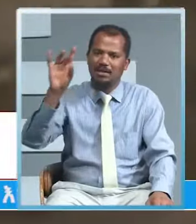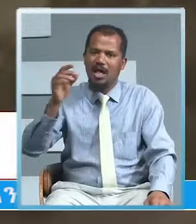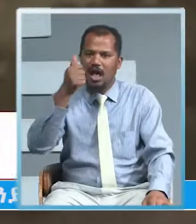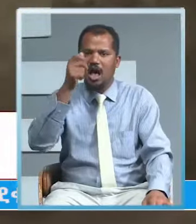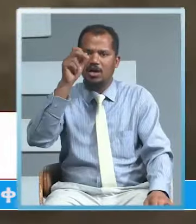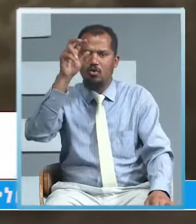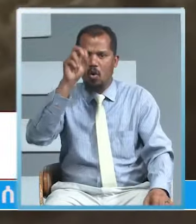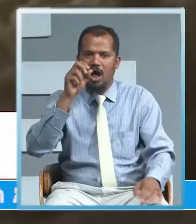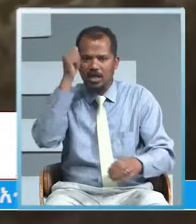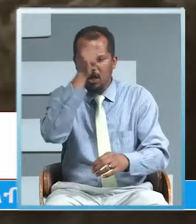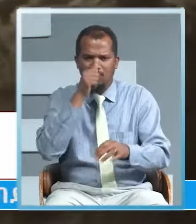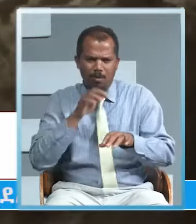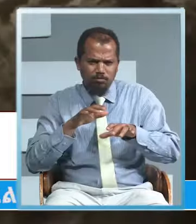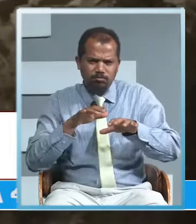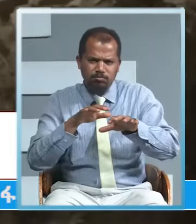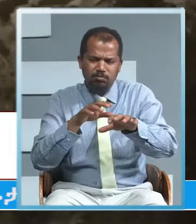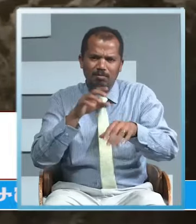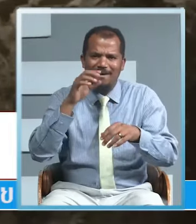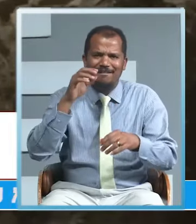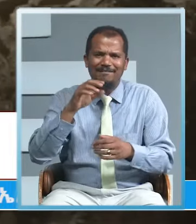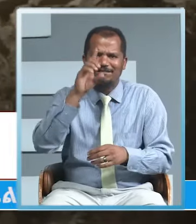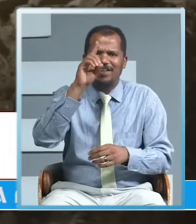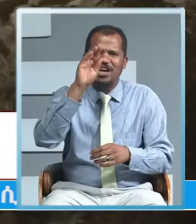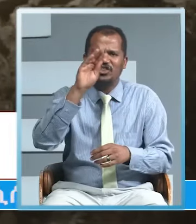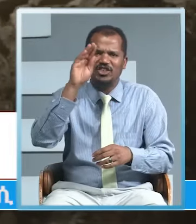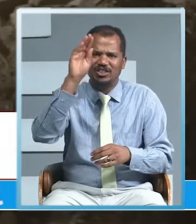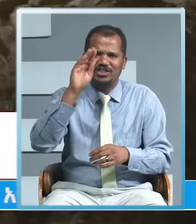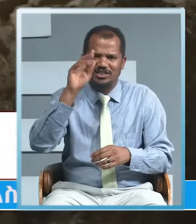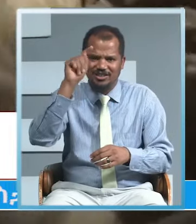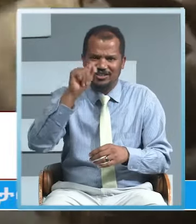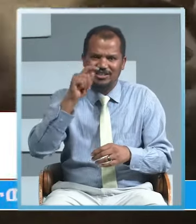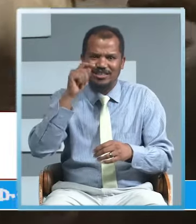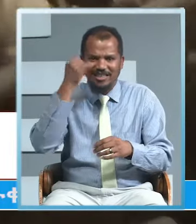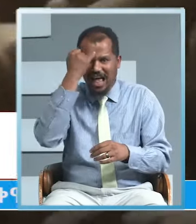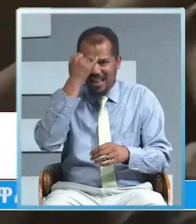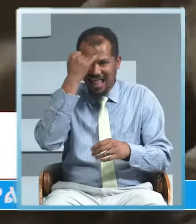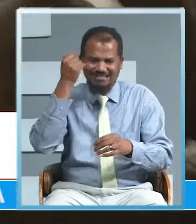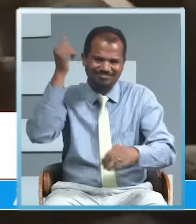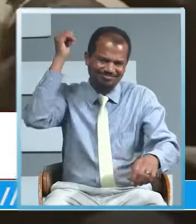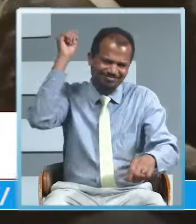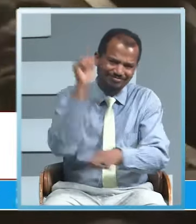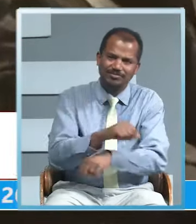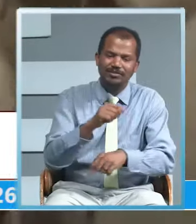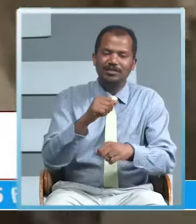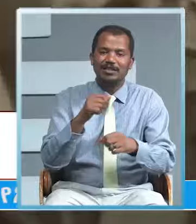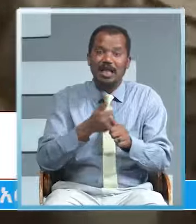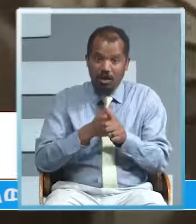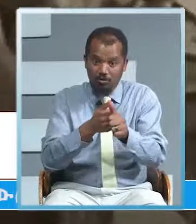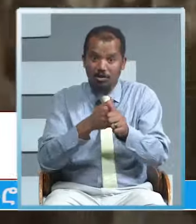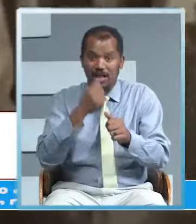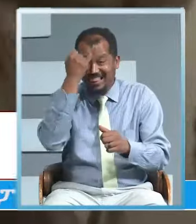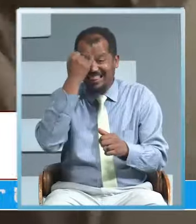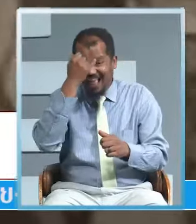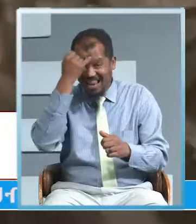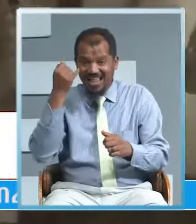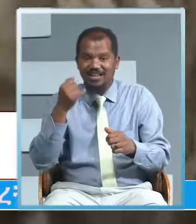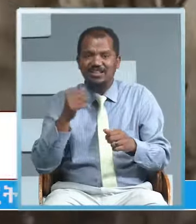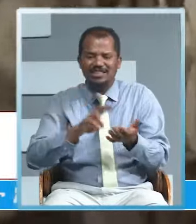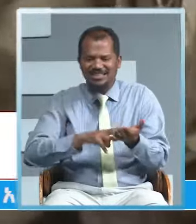በ1888 አድዋ ላይ የኢትዮጵያ ሰራዊት የፋሺስት ጣሊያንን ጦር በማሸነፍ ድል ማድረጉን ተከትሎ ፋሺስት